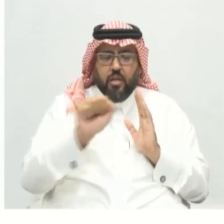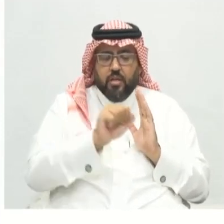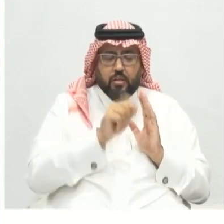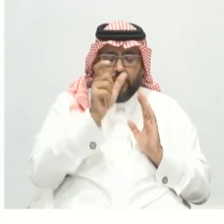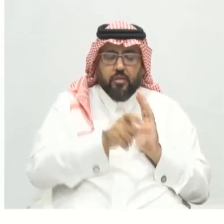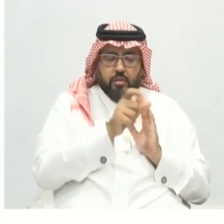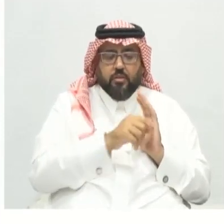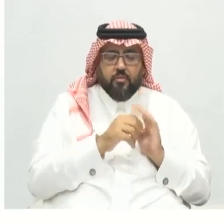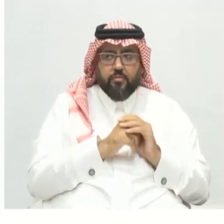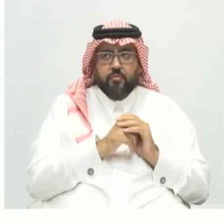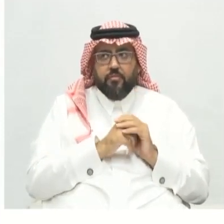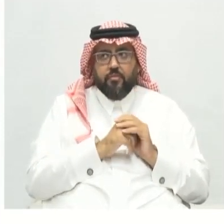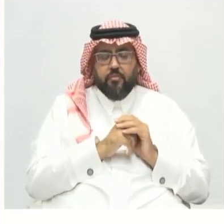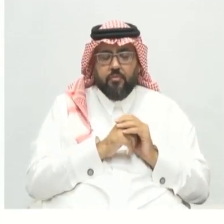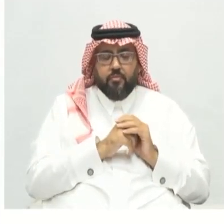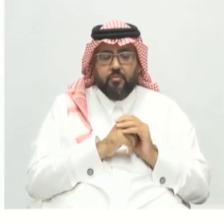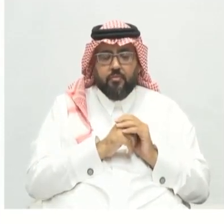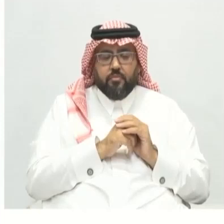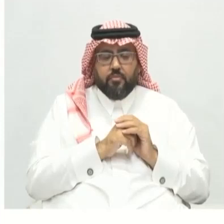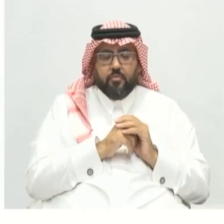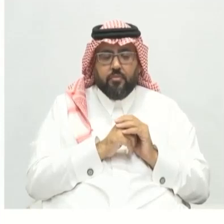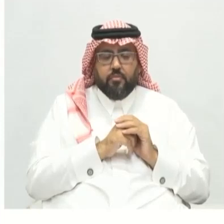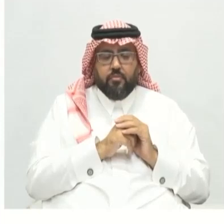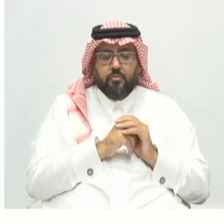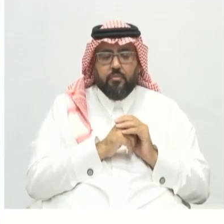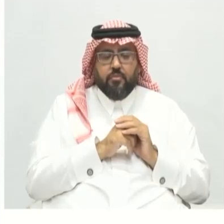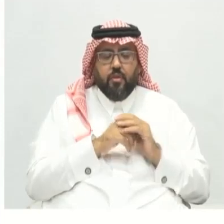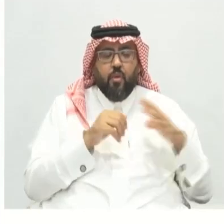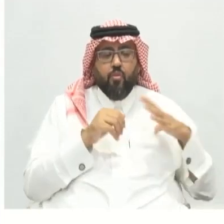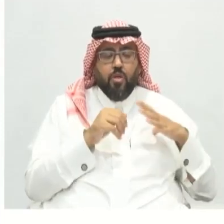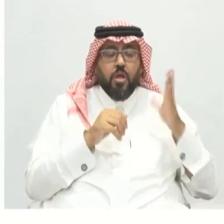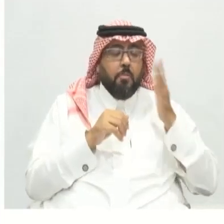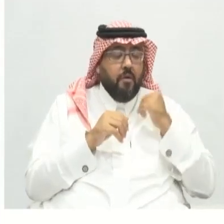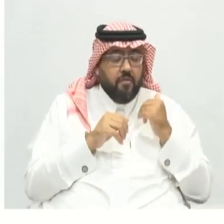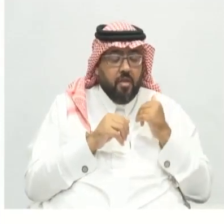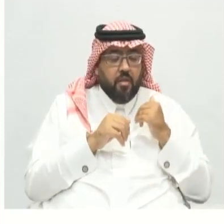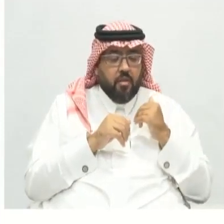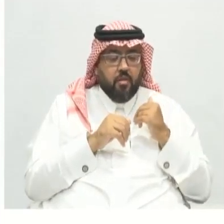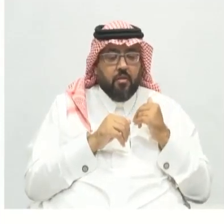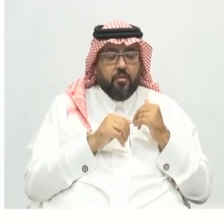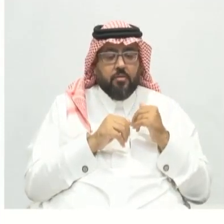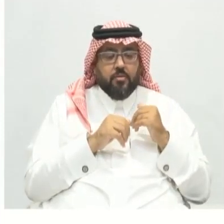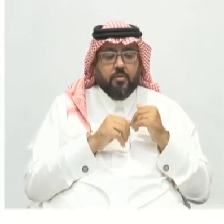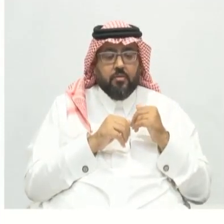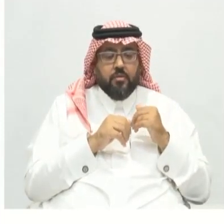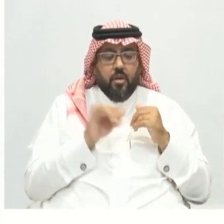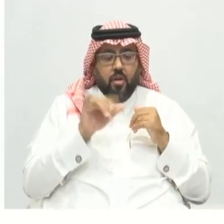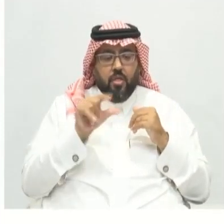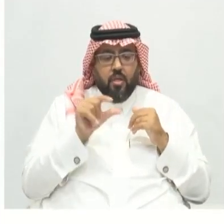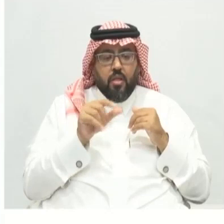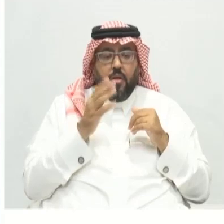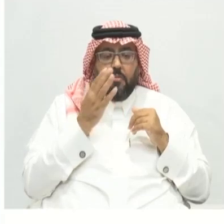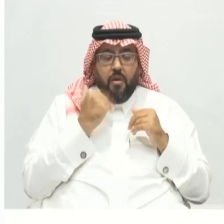قادرين على انجاز المشروع هذا في حاله عدم تعيين مدير للمشروع اما اذا لم يحدد موعد